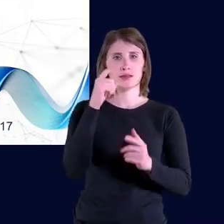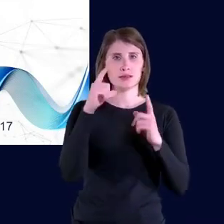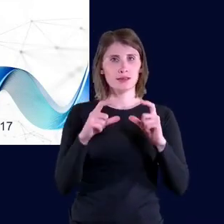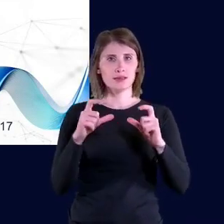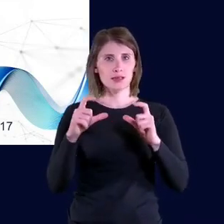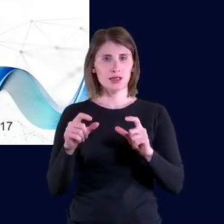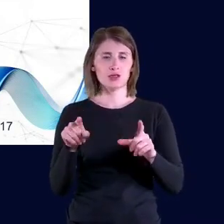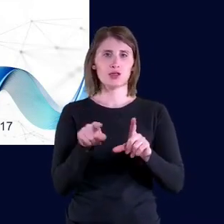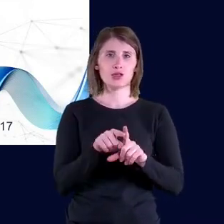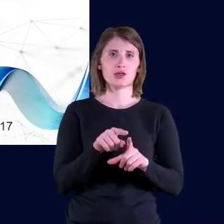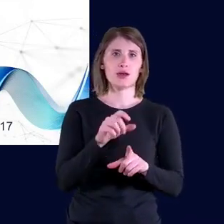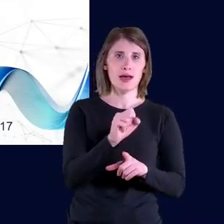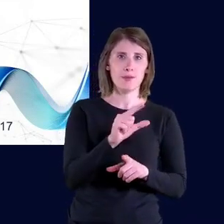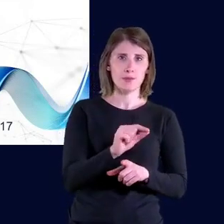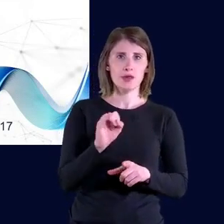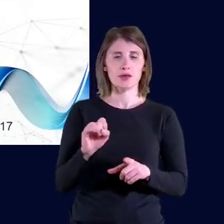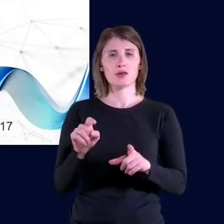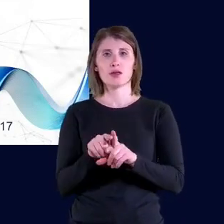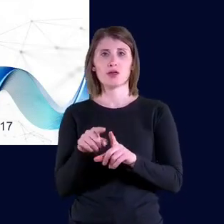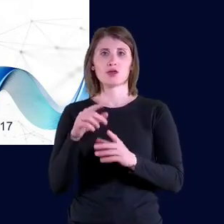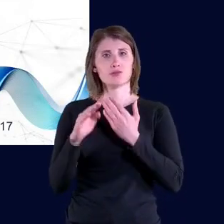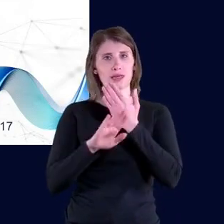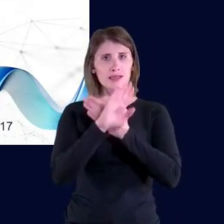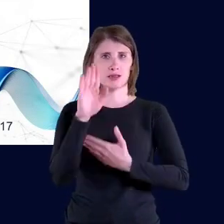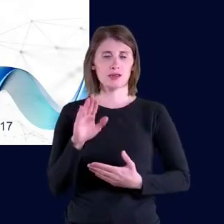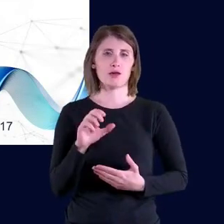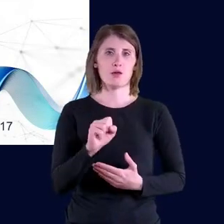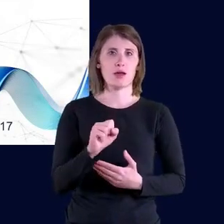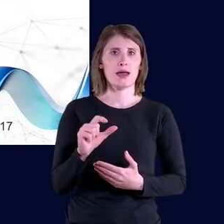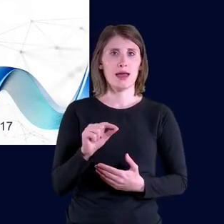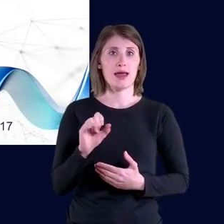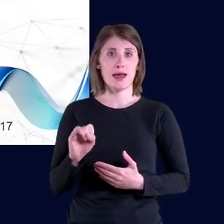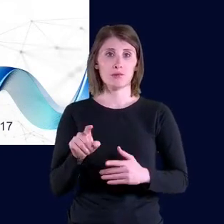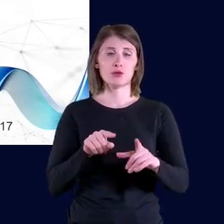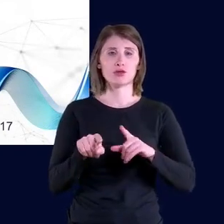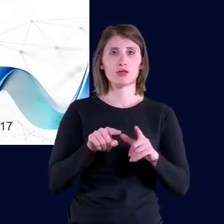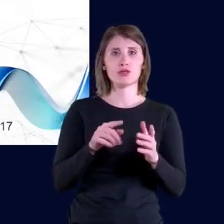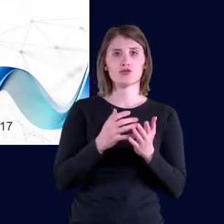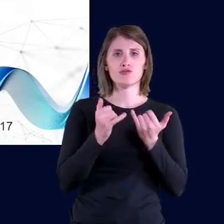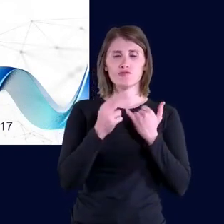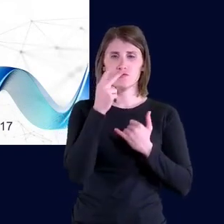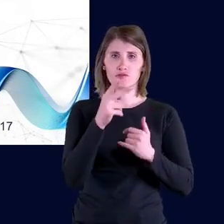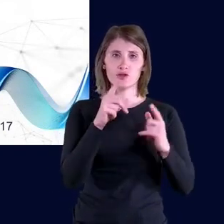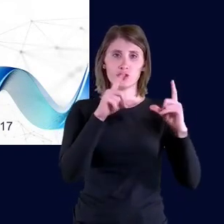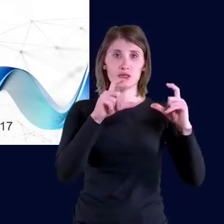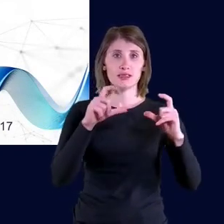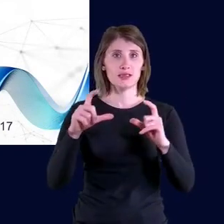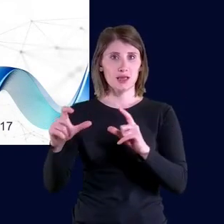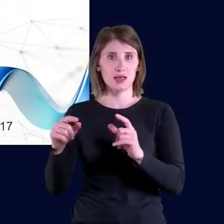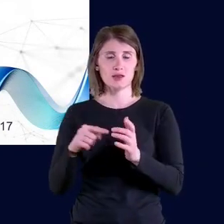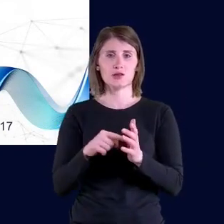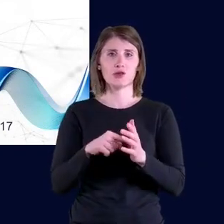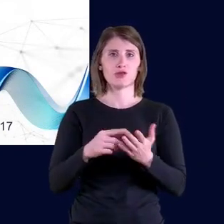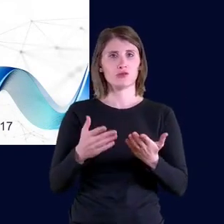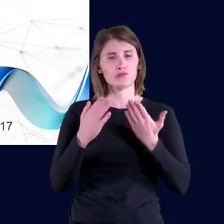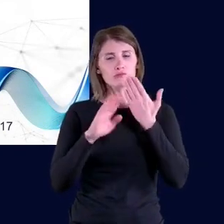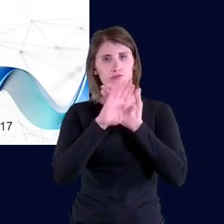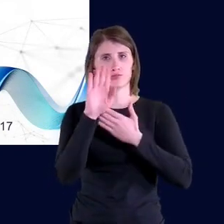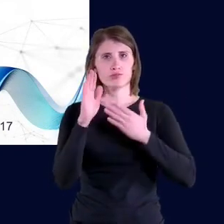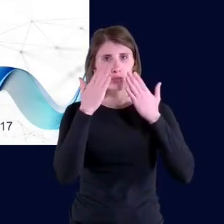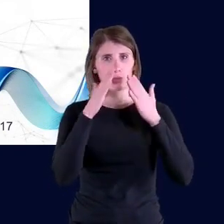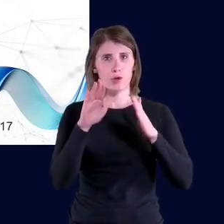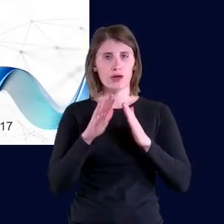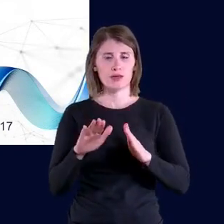oraz presentation of I co oznacza że obiekty prezentowane jako galerię zdjęć są one serwowane w sposób